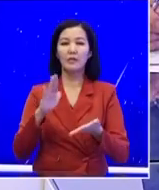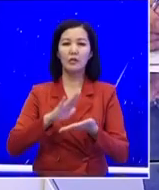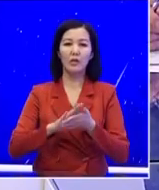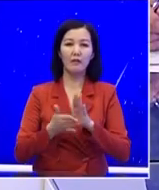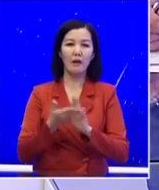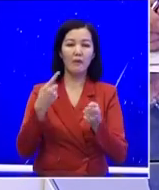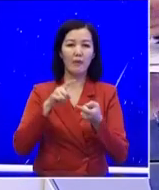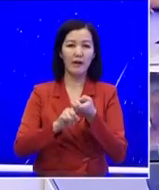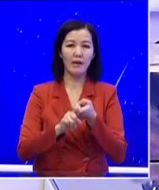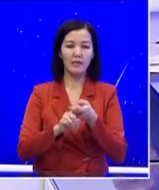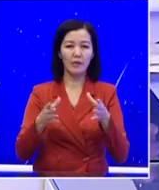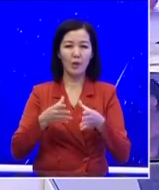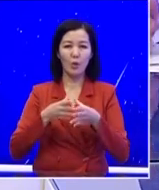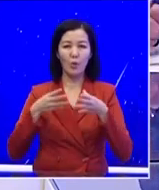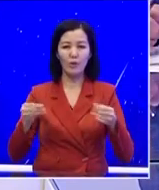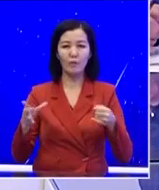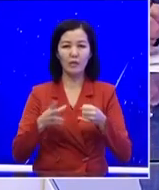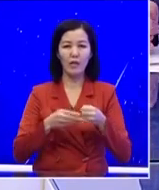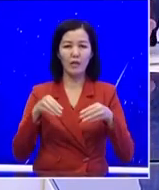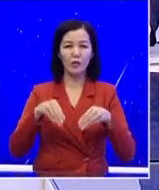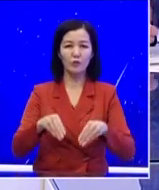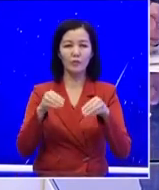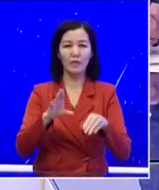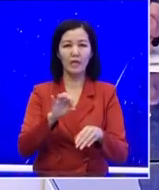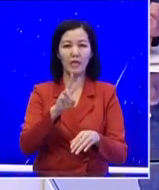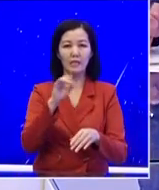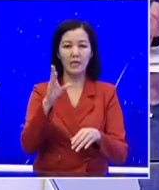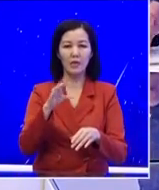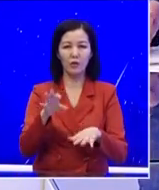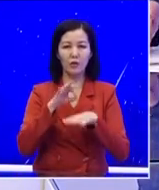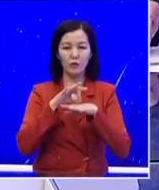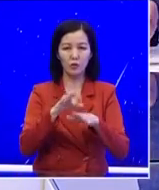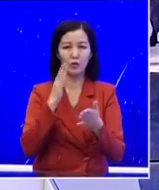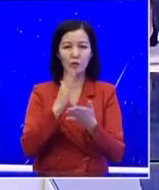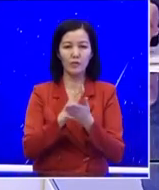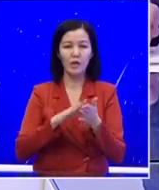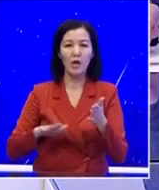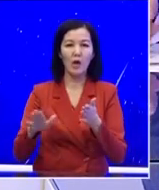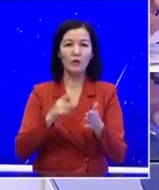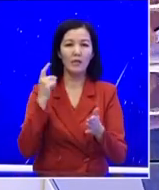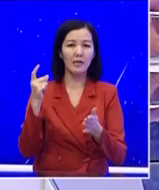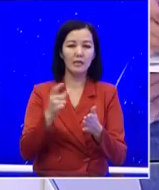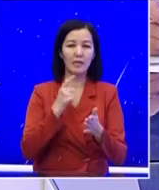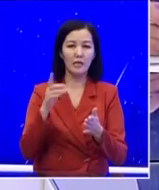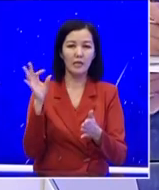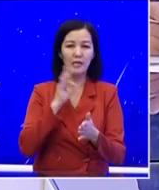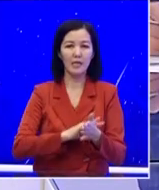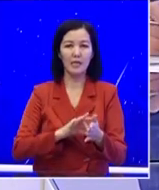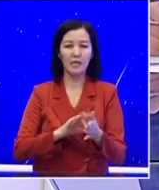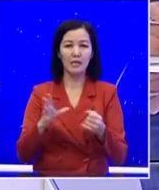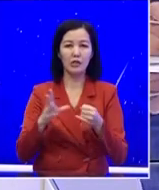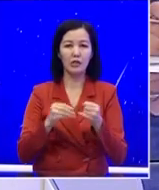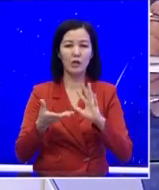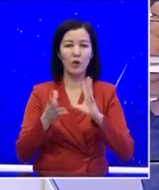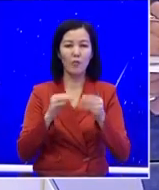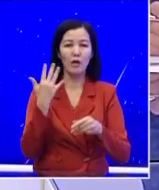Төтенше жағдай режиміне қарамастан көктемгі дала жұмыстары Ескелді ауданында қызу жүргізіліп жатыр. Ауданда игерілер жер аумағы 50 мың